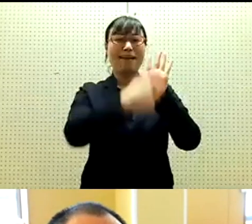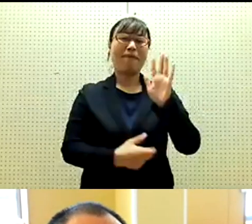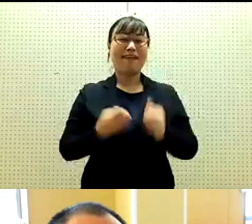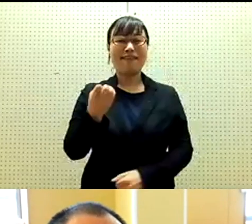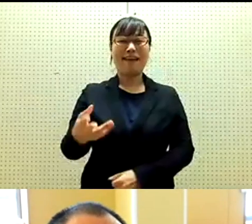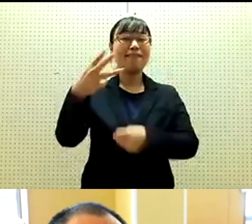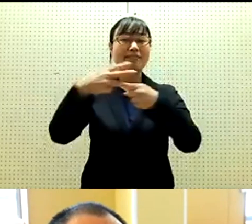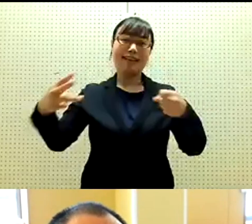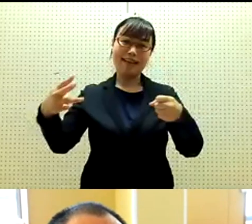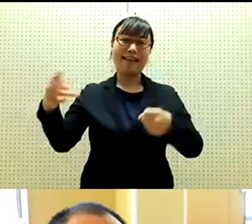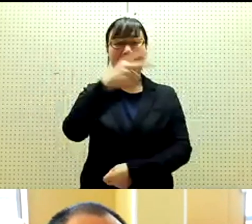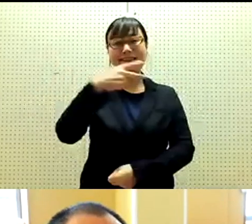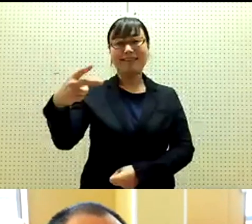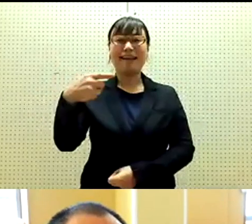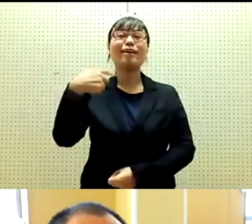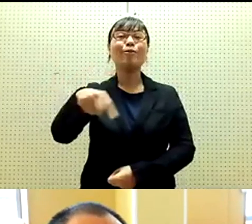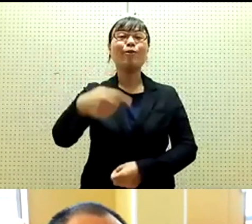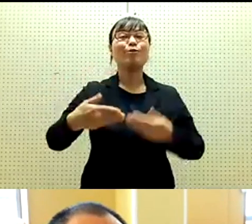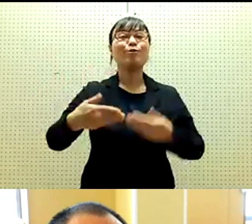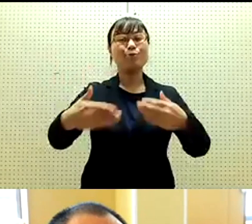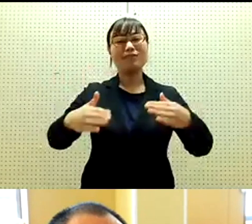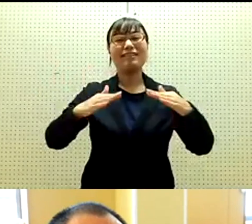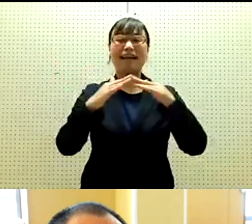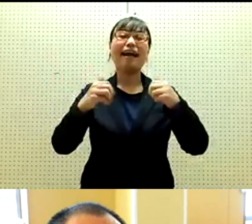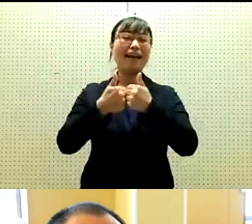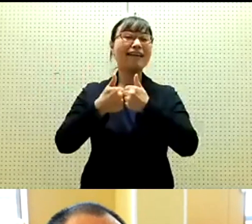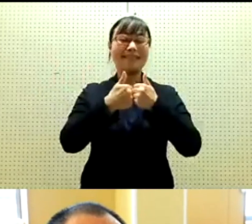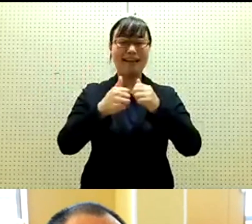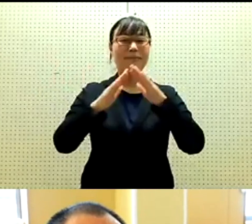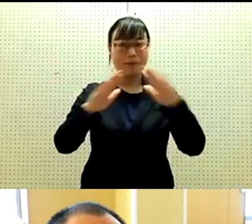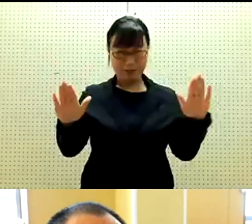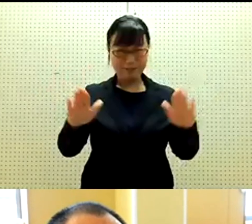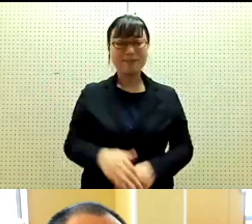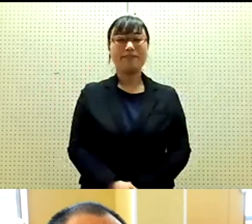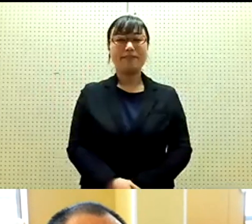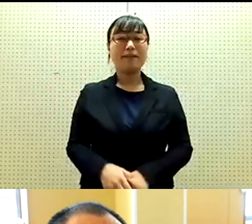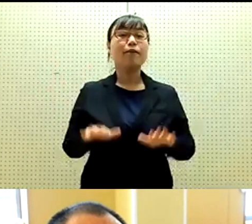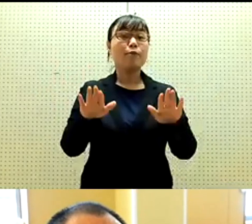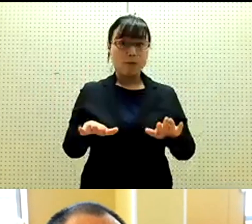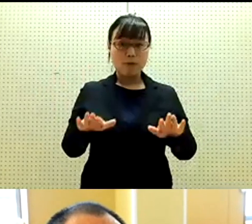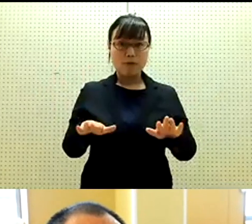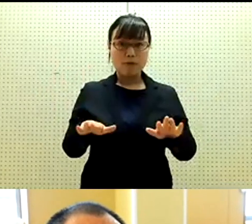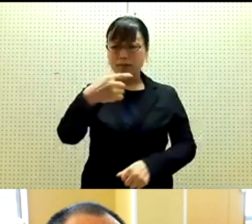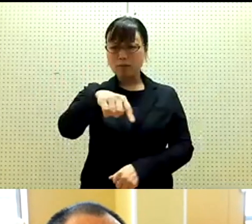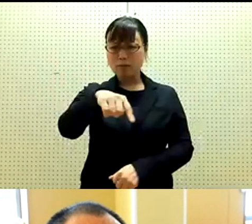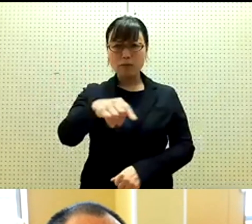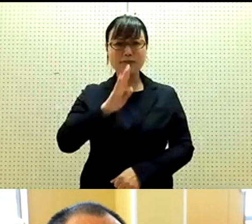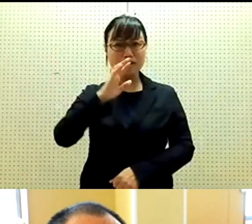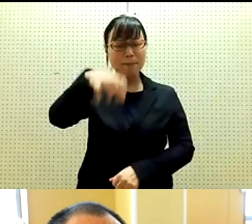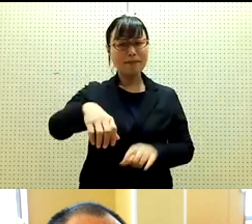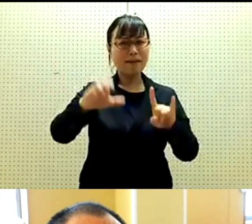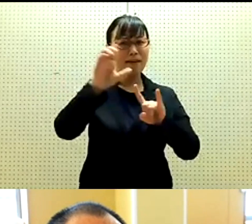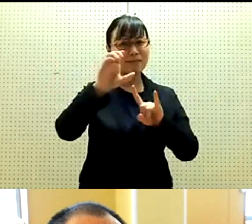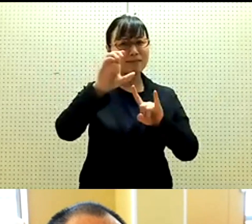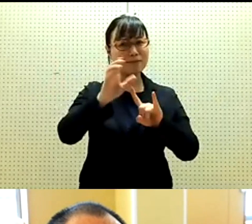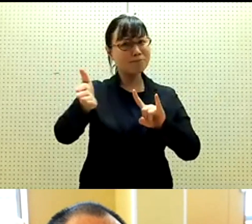育推進会議を開催いたします。本日は教育現場での ICT 教育の実践例を